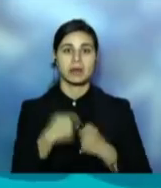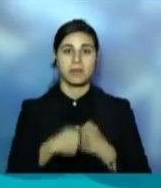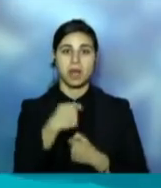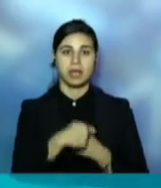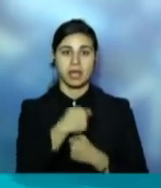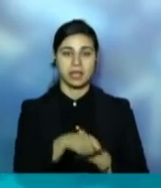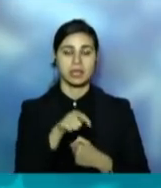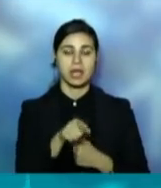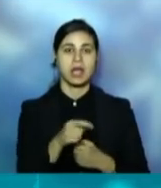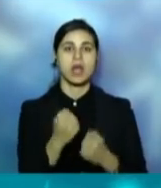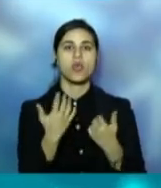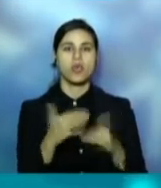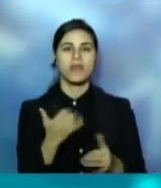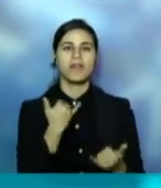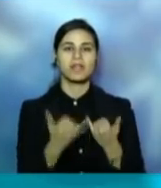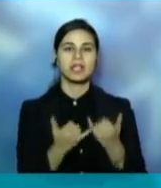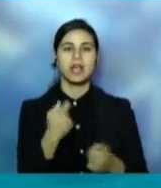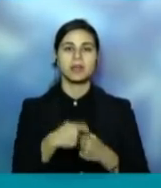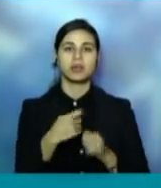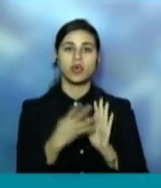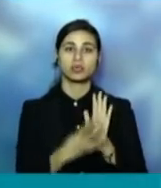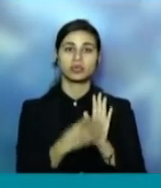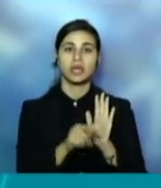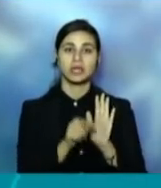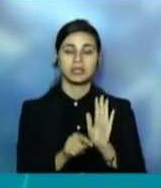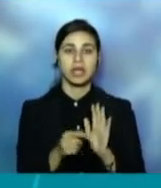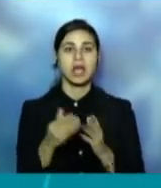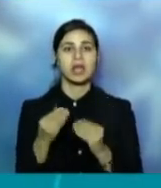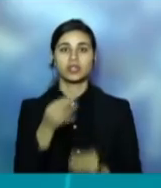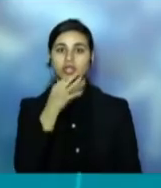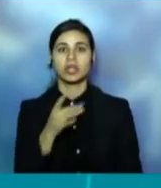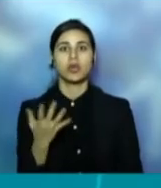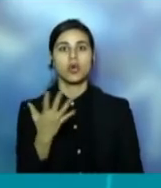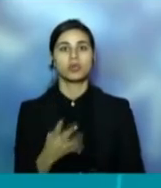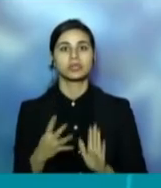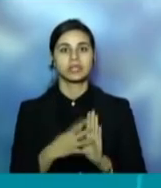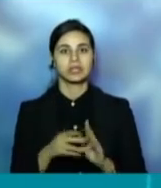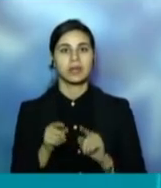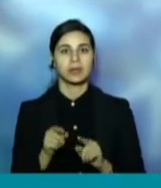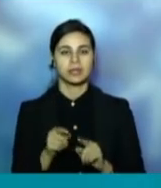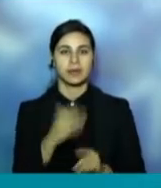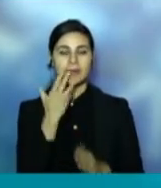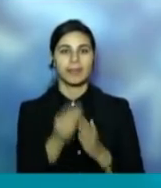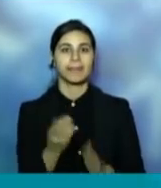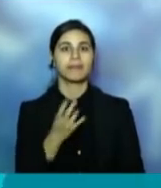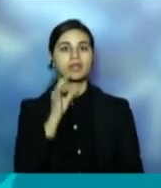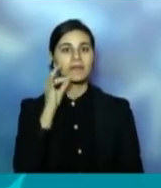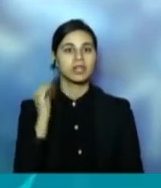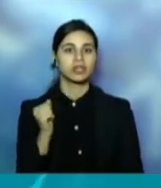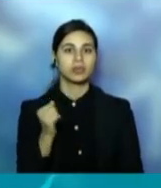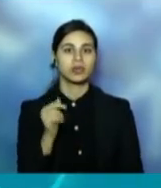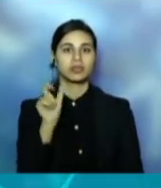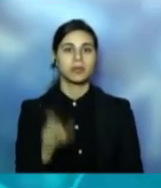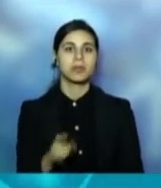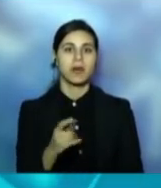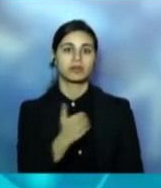ბანანი 90 აქვს გლიკემიური ინდექსი, დაუმწიფებელ ბანანს აქვს 59. ანუ ჩვენ უნდა ვიეშმაკოთ. შეიძლება